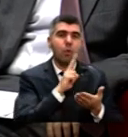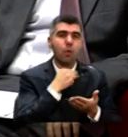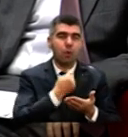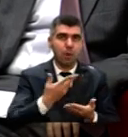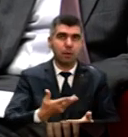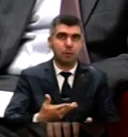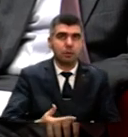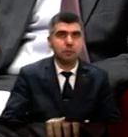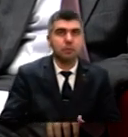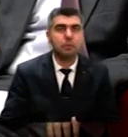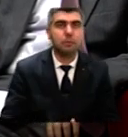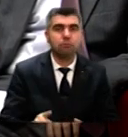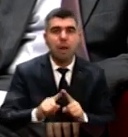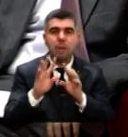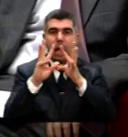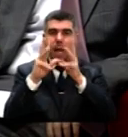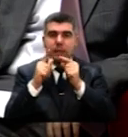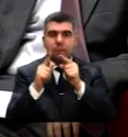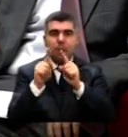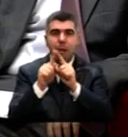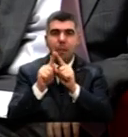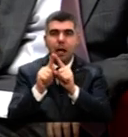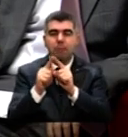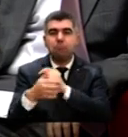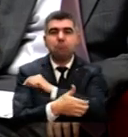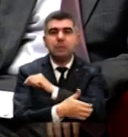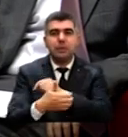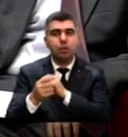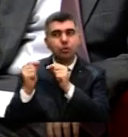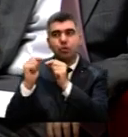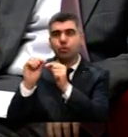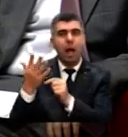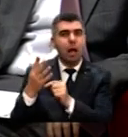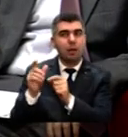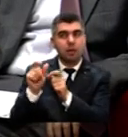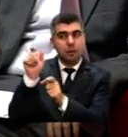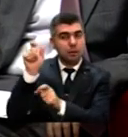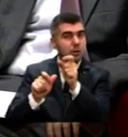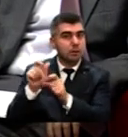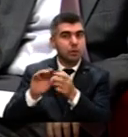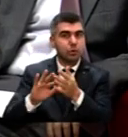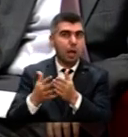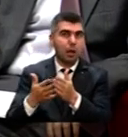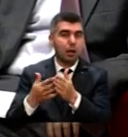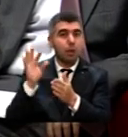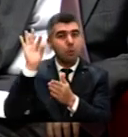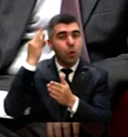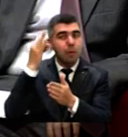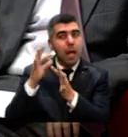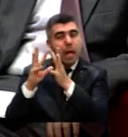راه حسبوا شحال من فقراء تخرجوا من الفقر، لان الفقر المدقع راه العش سي بي اللي قلا 4.5